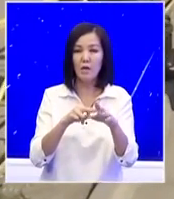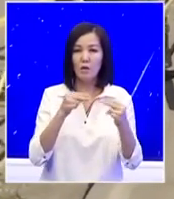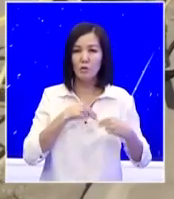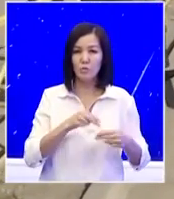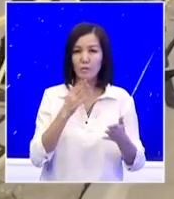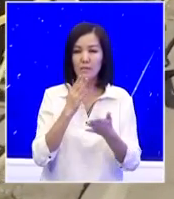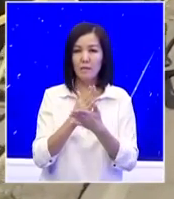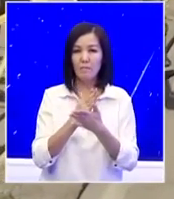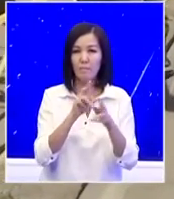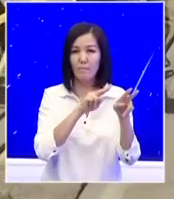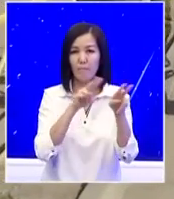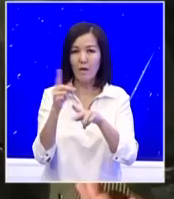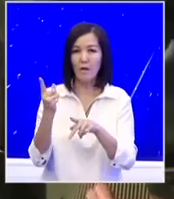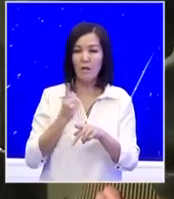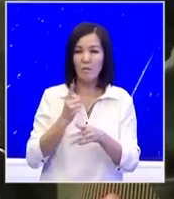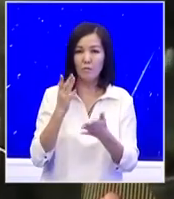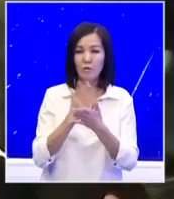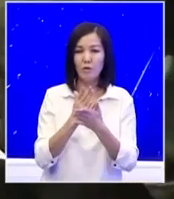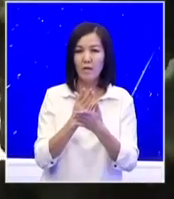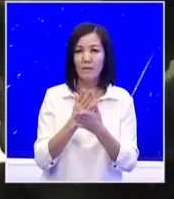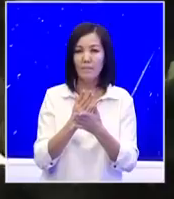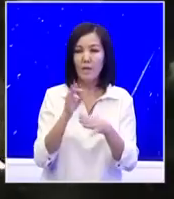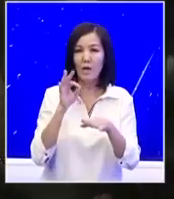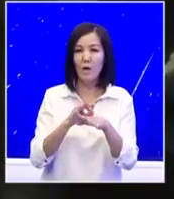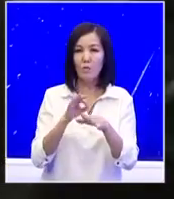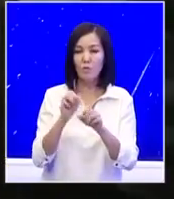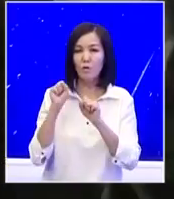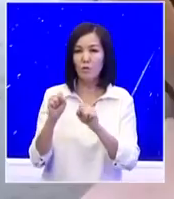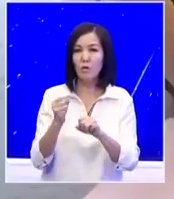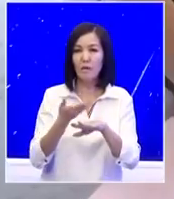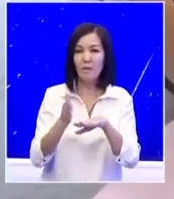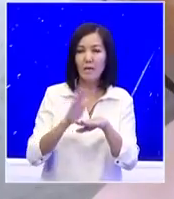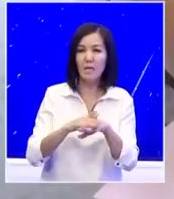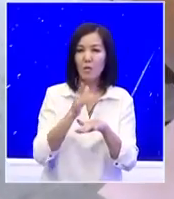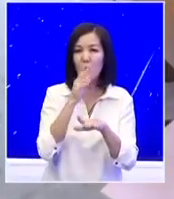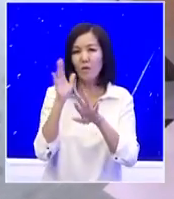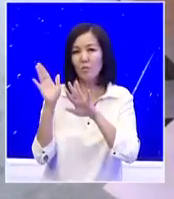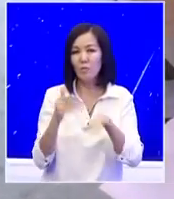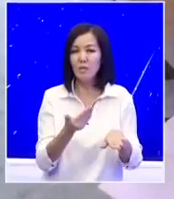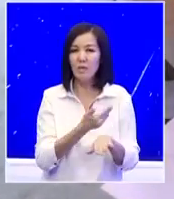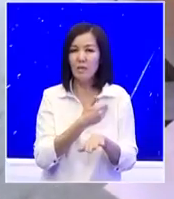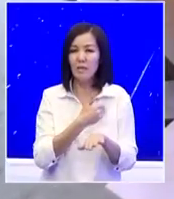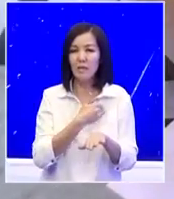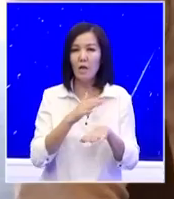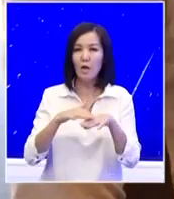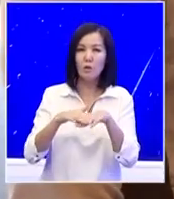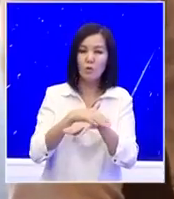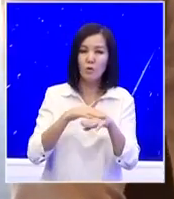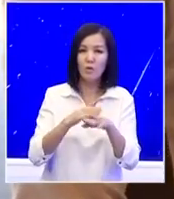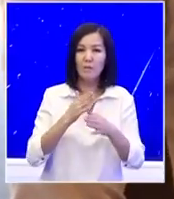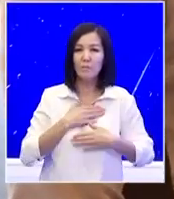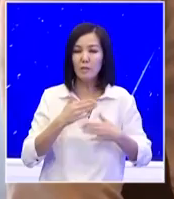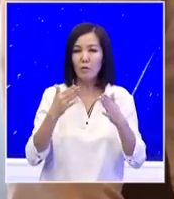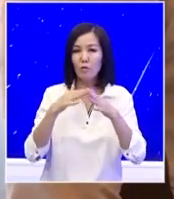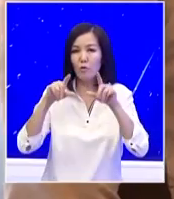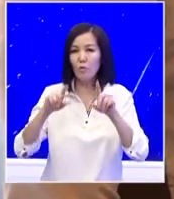сақтық шараларын бақылауда ұстап тұр. Олар тәж-тажалдан құтылып, қиындық сынақты тез еңсеру үшін тұрғындар бізге сәйкесіп,